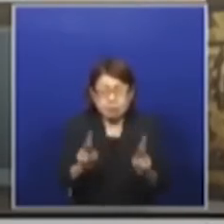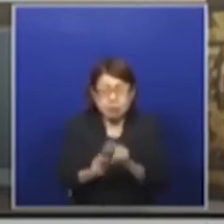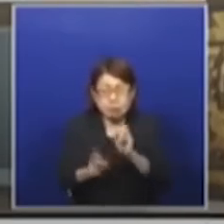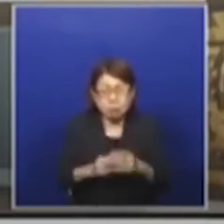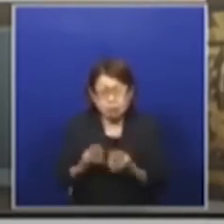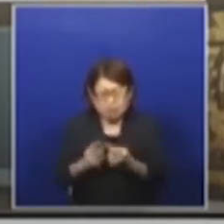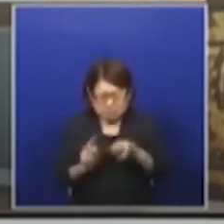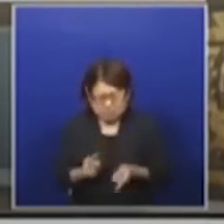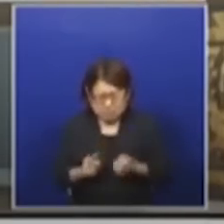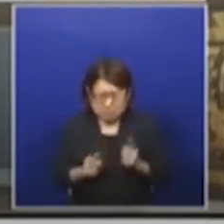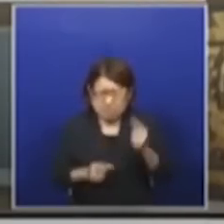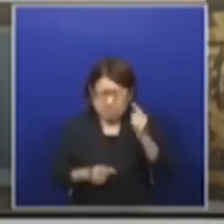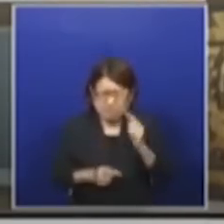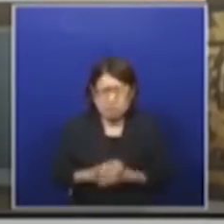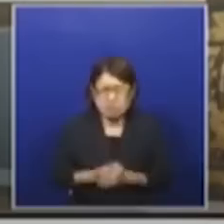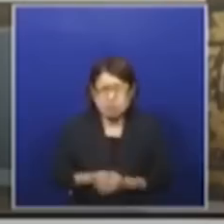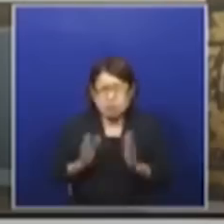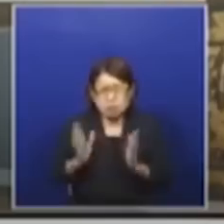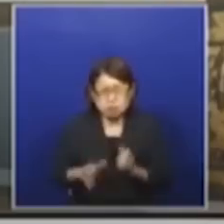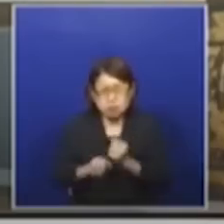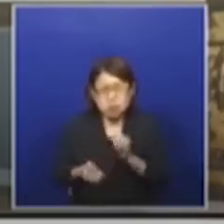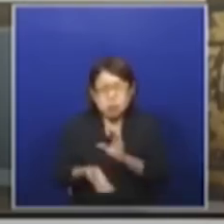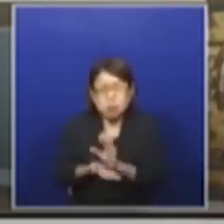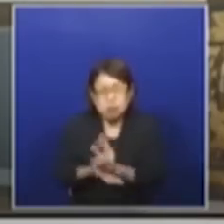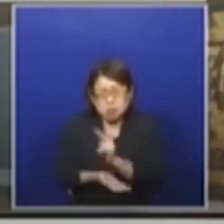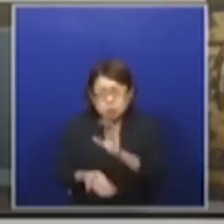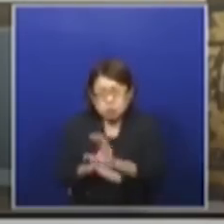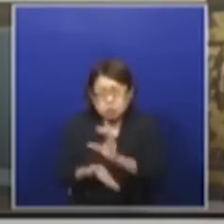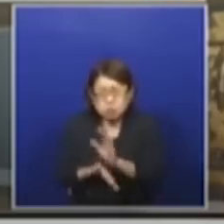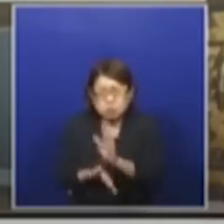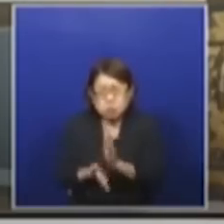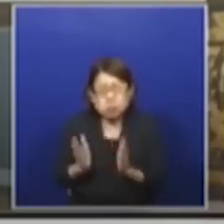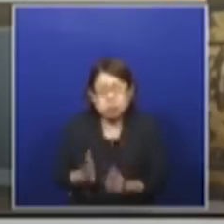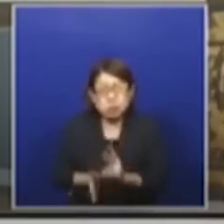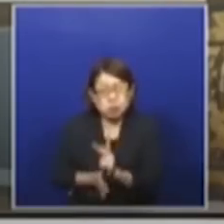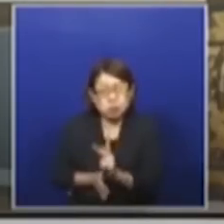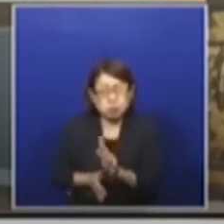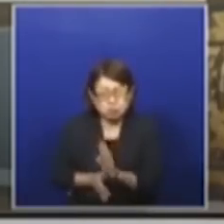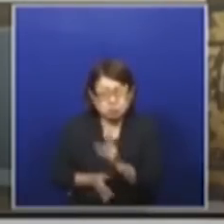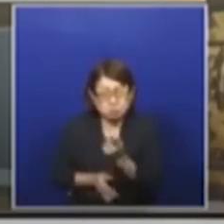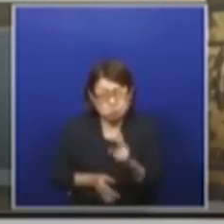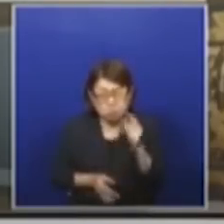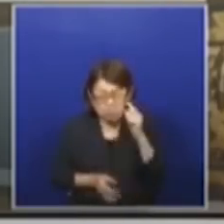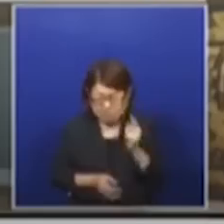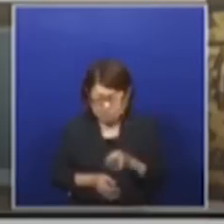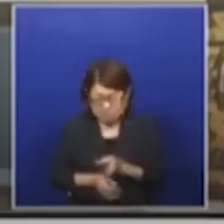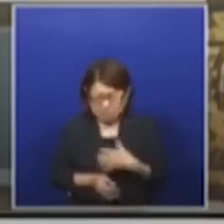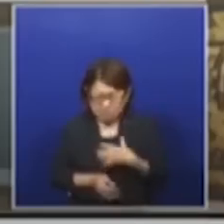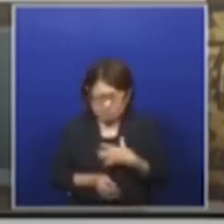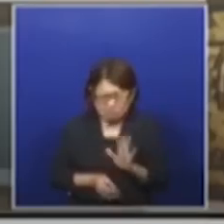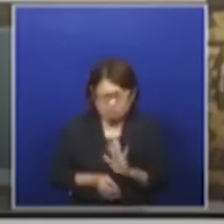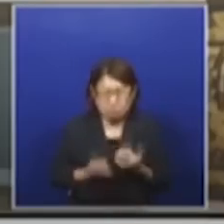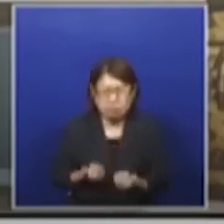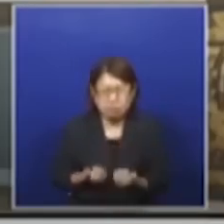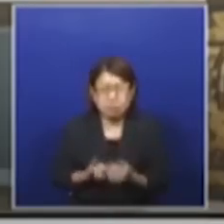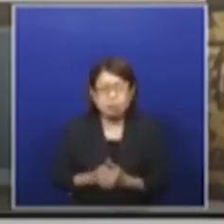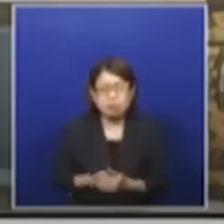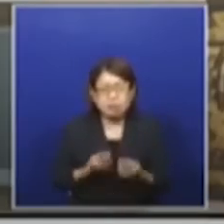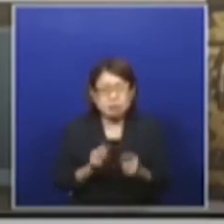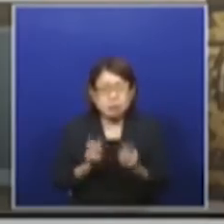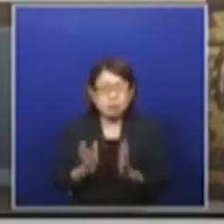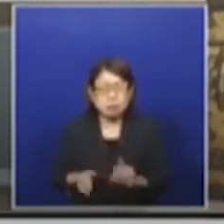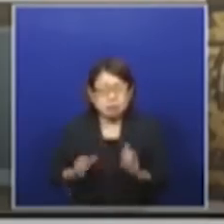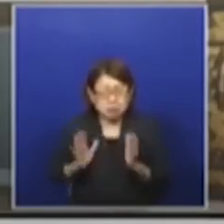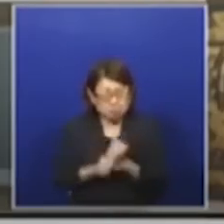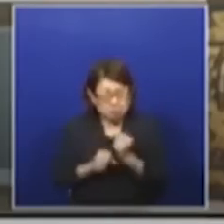นที่ดีที่สุดสำหรับกบข.ก็ได้และถ้าเป็นเช่นนั้นก็อาจจะทำให้เกิดความเสียหายกับเงินออมของข้าราชการ